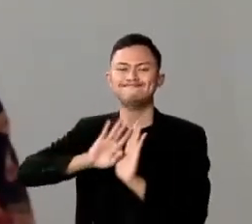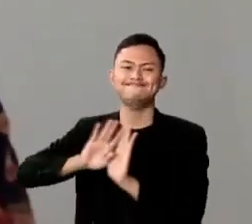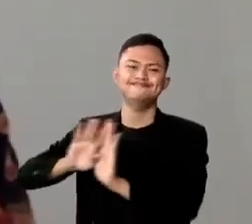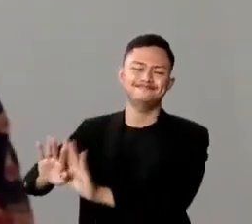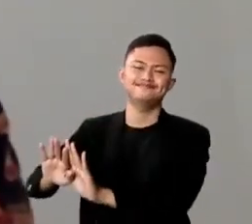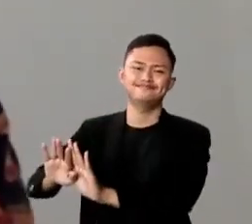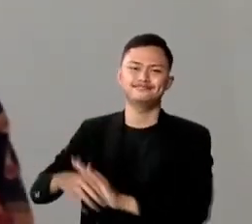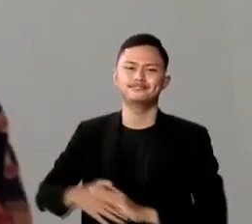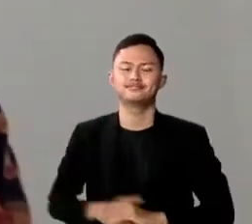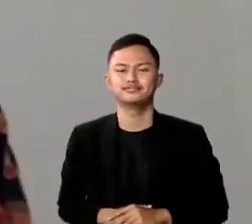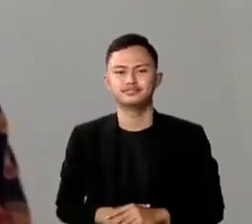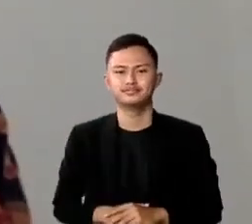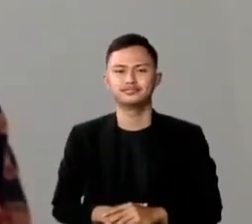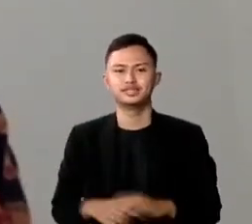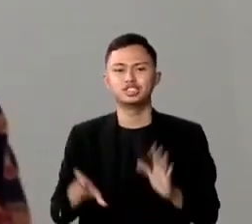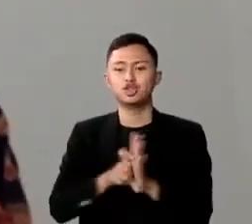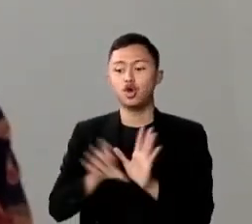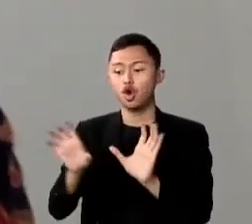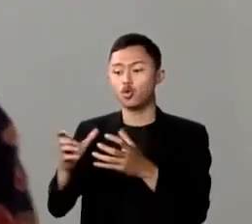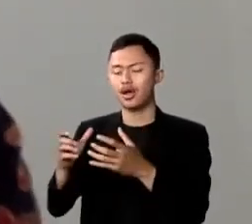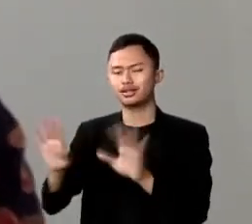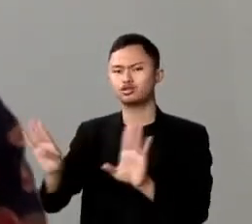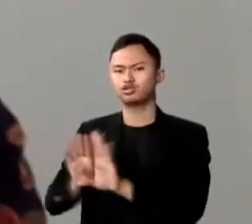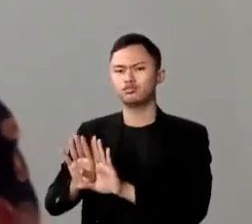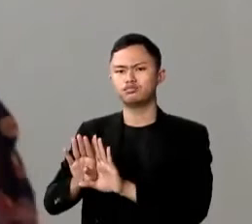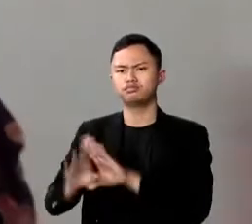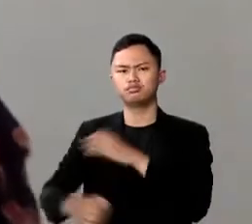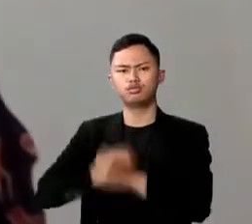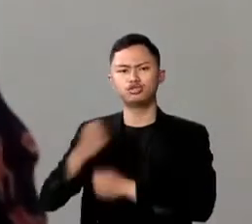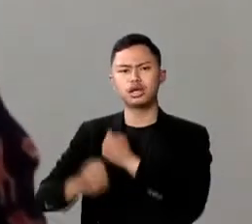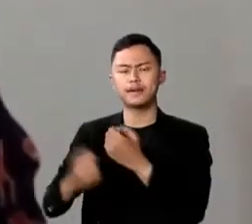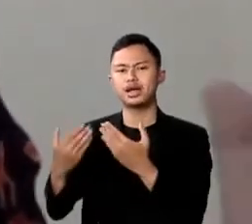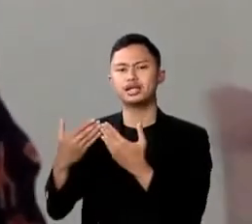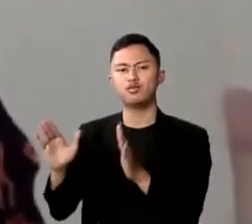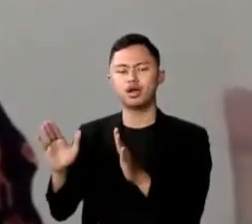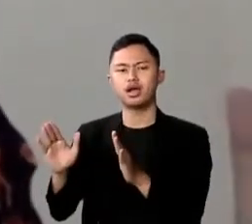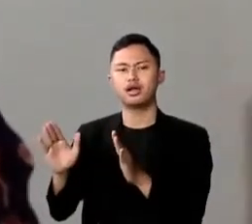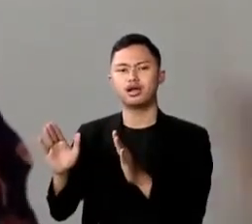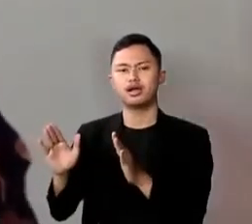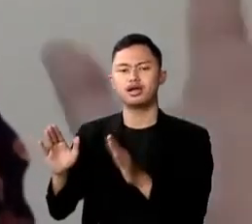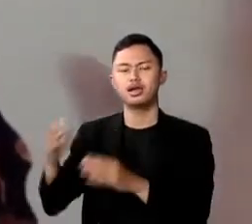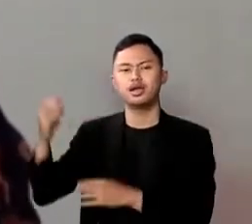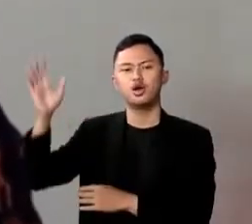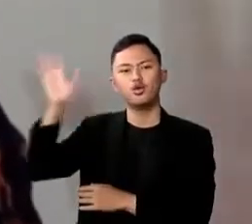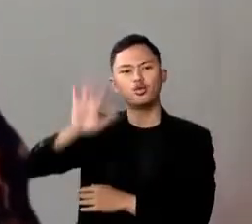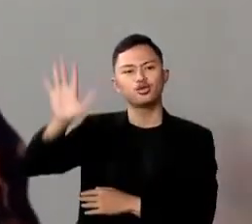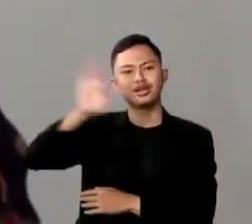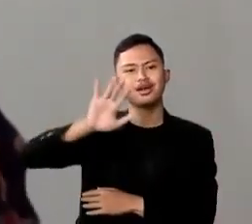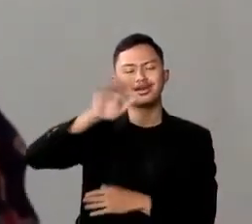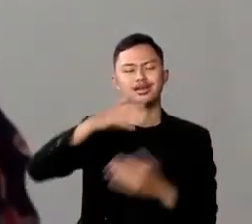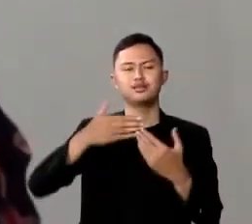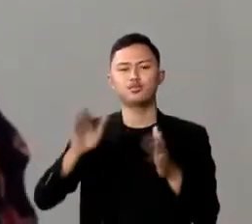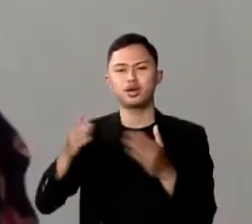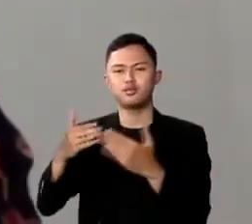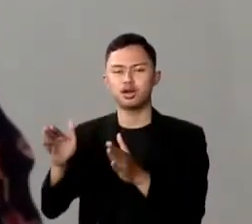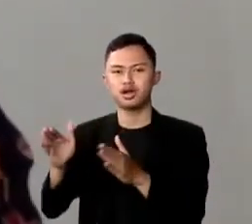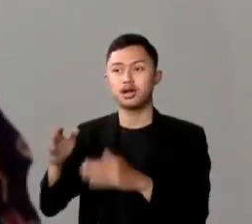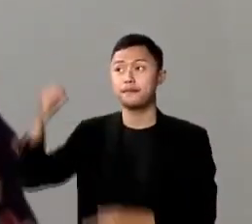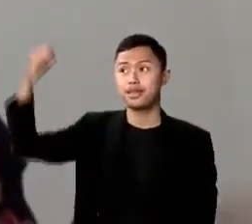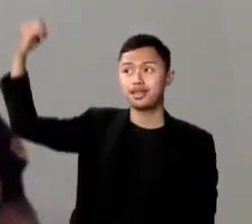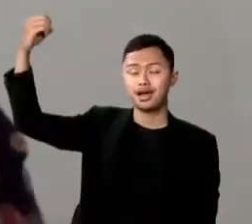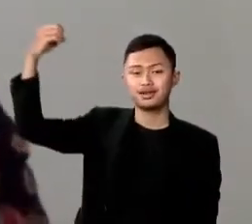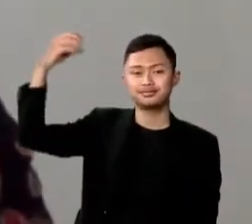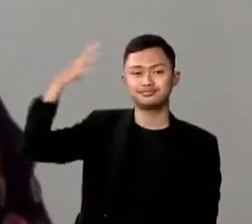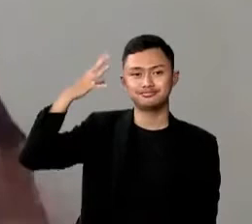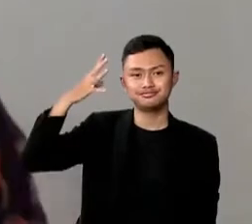hindari kamar tertutup kalau ada ruangan-ruangan tertutup upayakan dibuka ventilasi alamiah jauh lebih zikir sinar